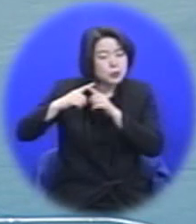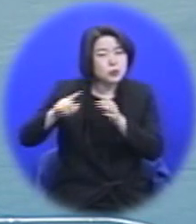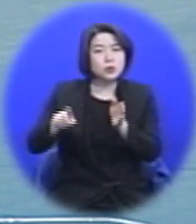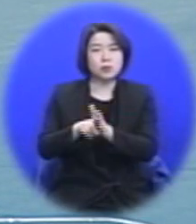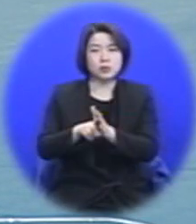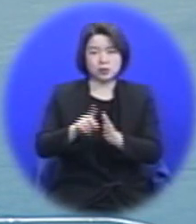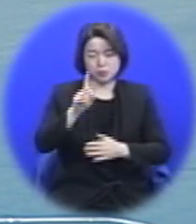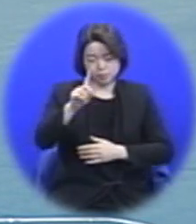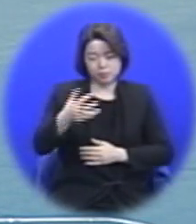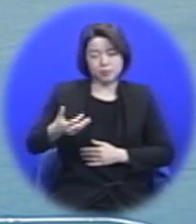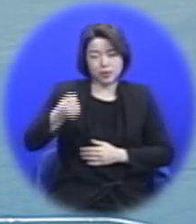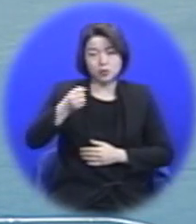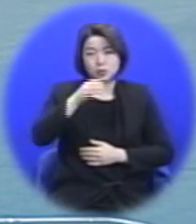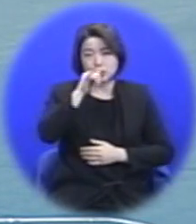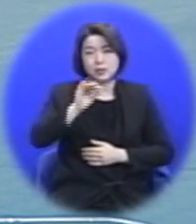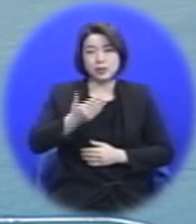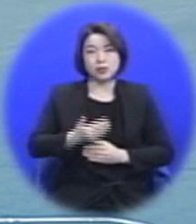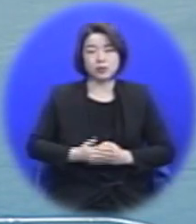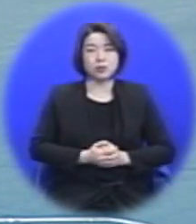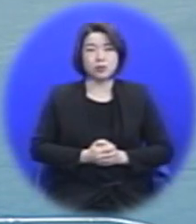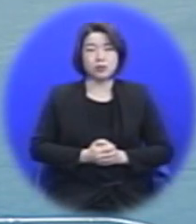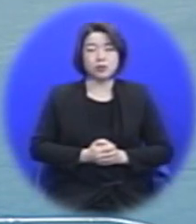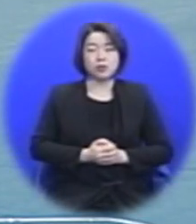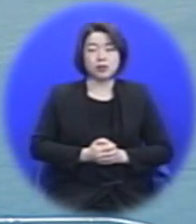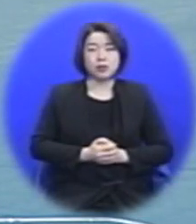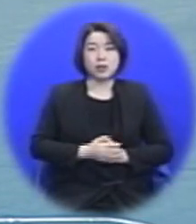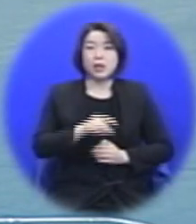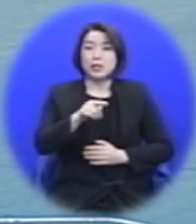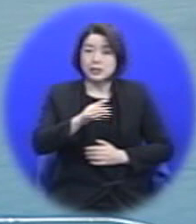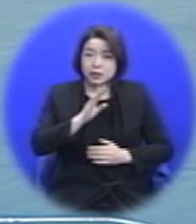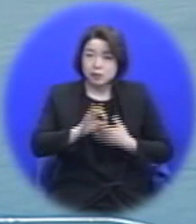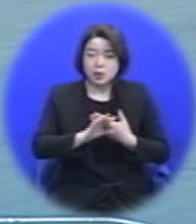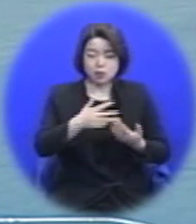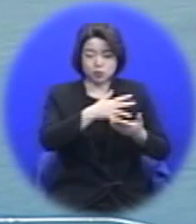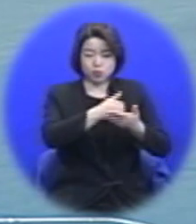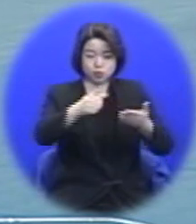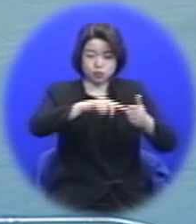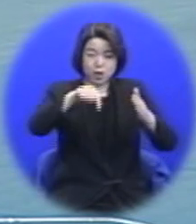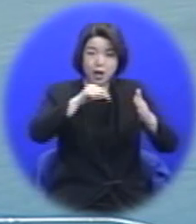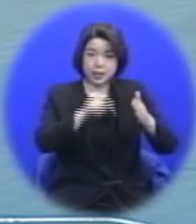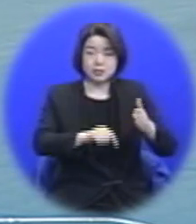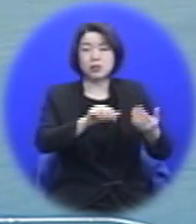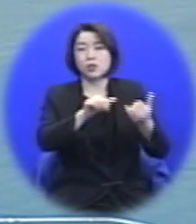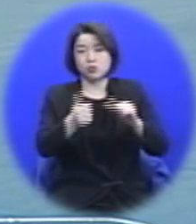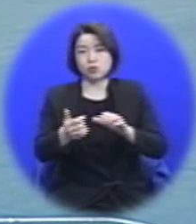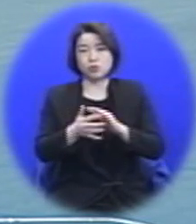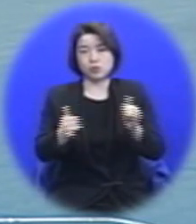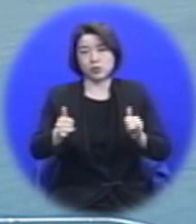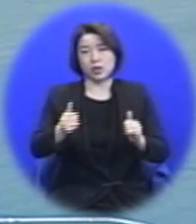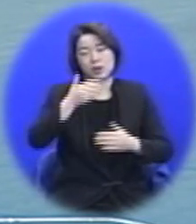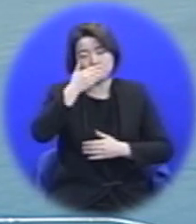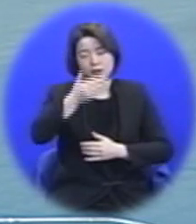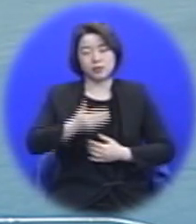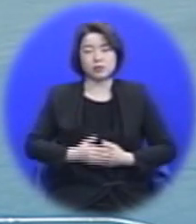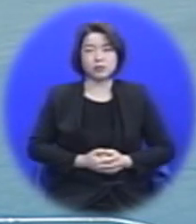가지로 가지고 살아야 합니다. 그래야 주 안에서 죽는 자가 되는 겁니다.